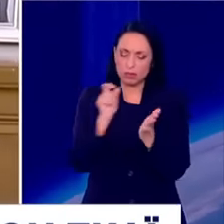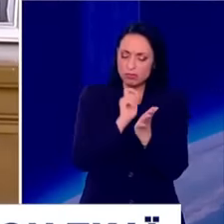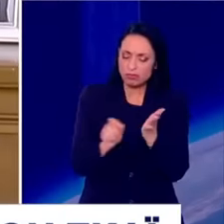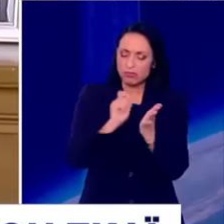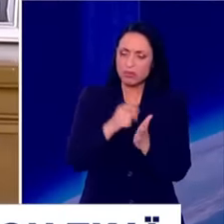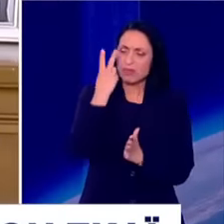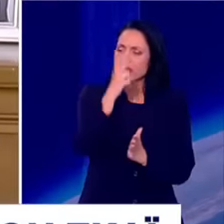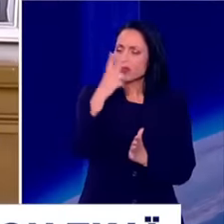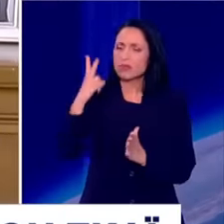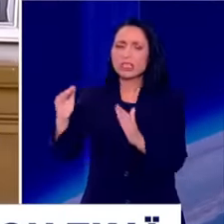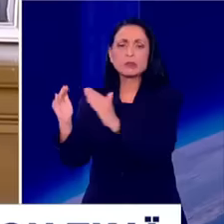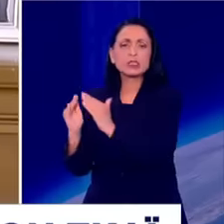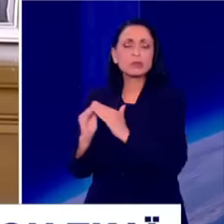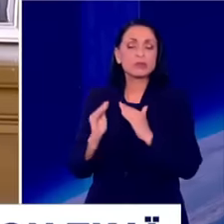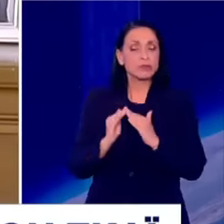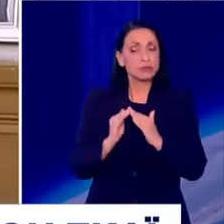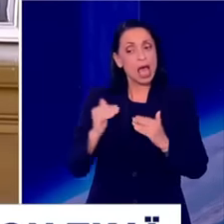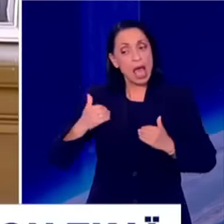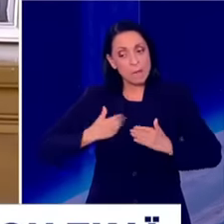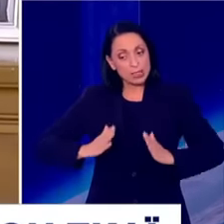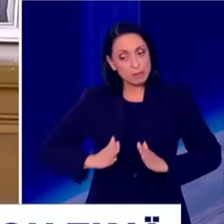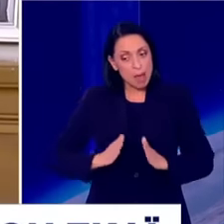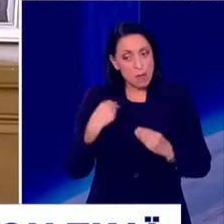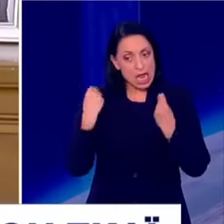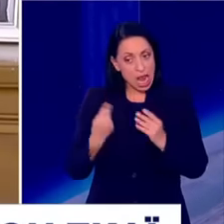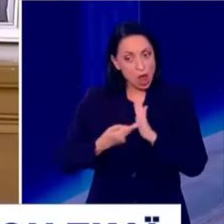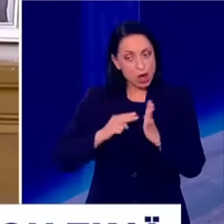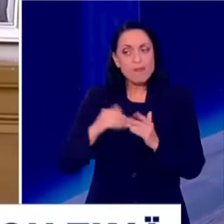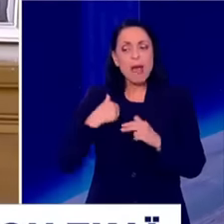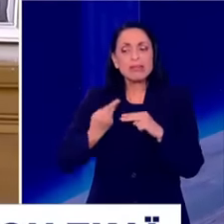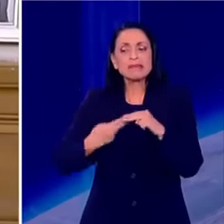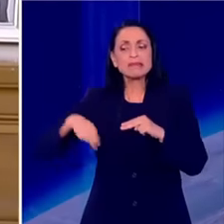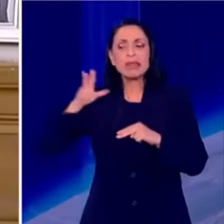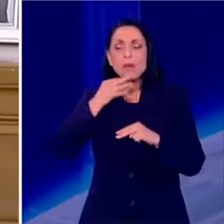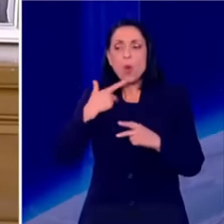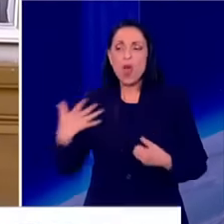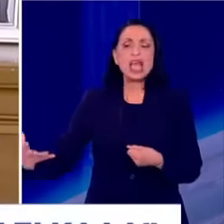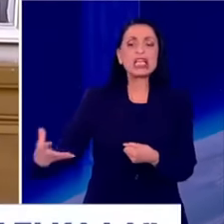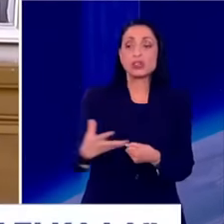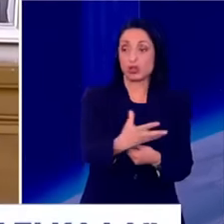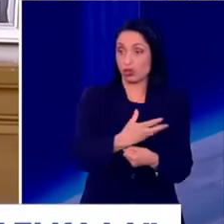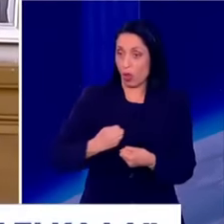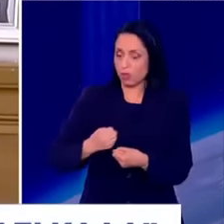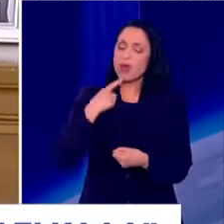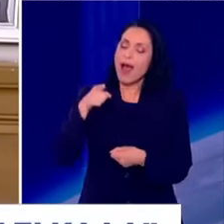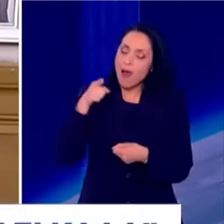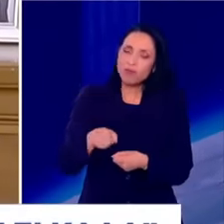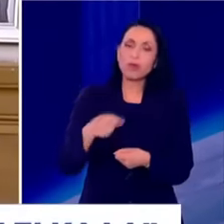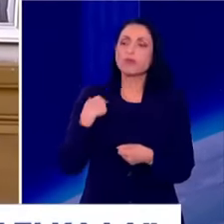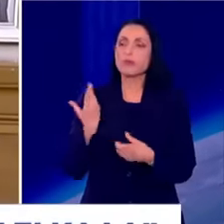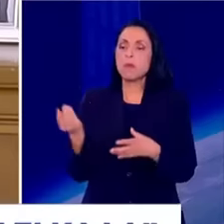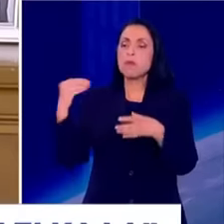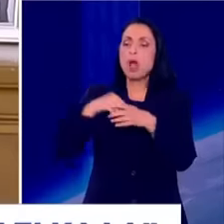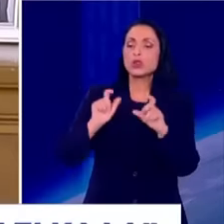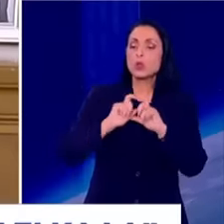του κάθε νοικοκυριού. Επειδή η οικονομία πάει καλά, οι μισθοί αυξάνονται. Διότι τελικά το διαθέσιμο εισόδημα καθορίζεται από το πόσα λεφτά μπαίνουν